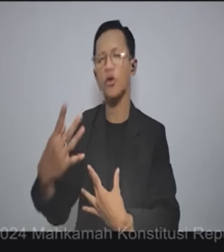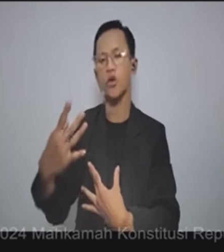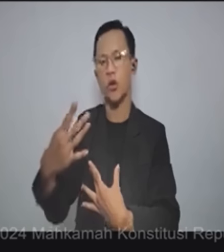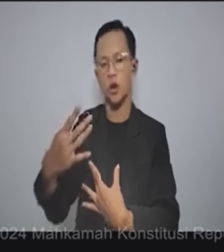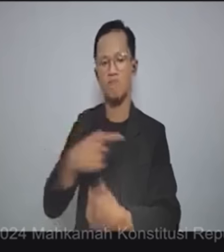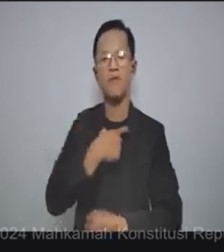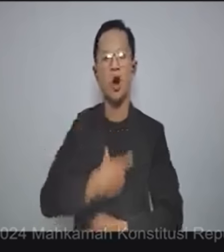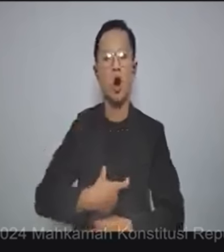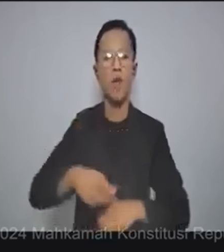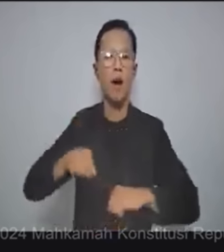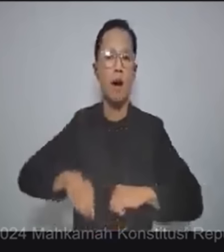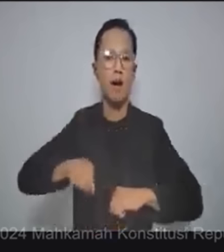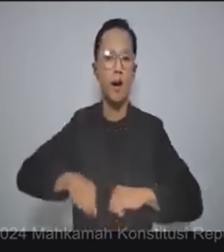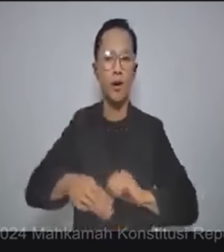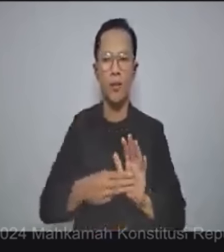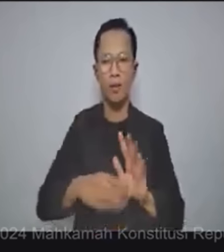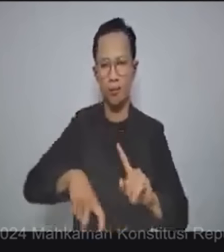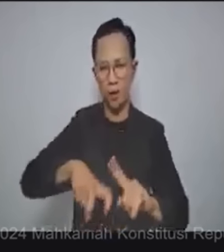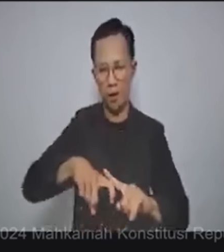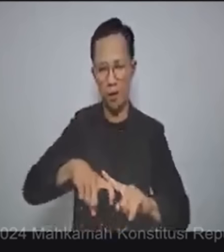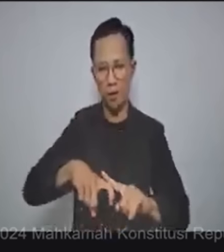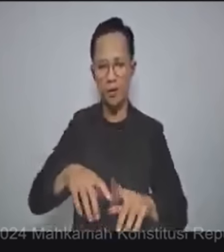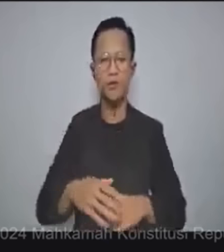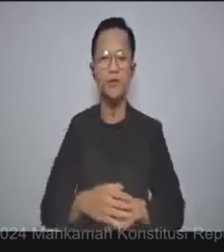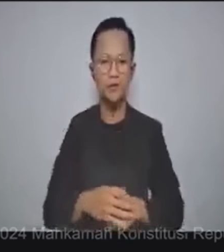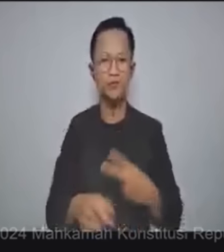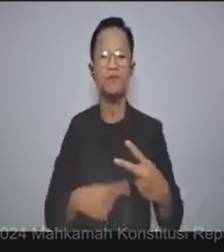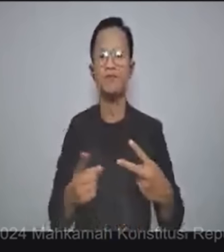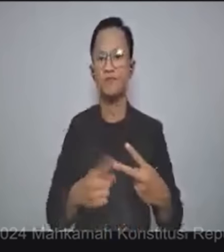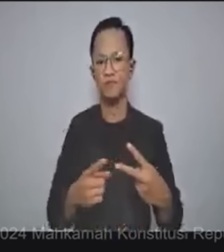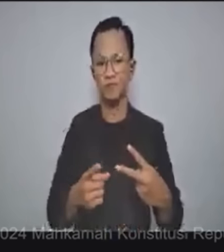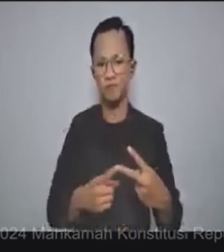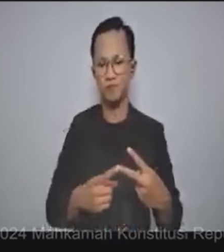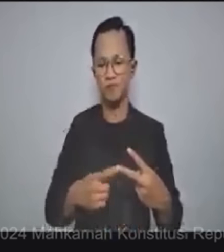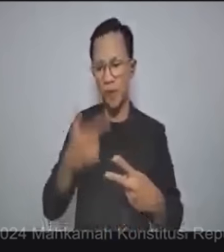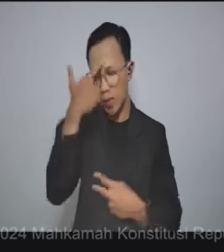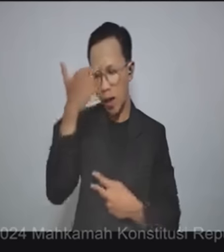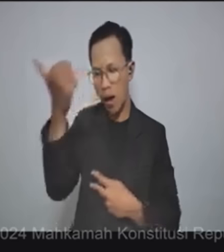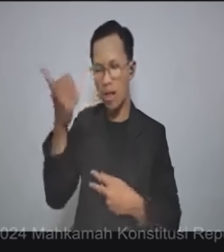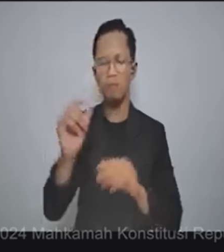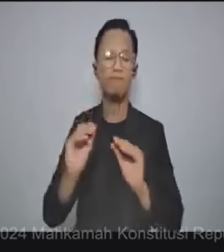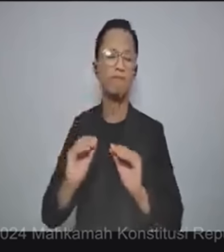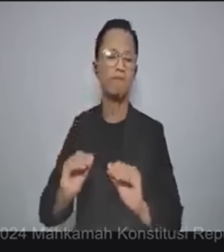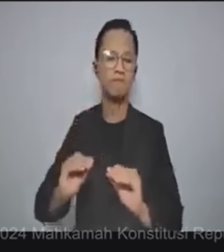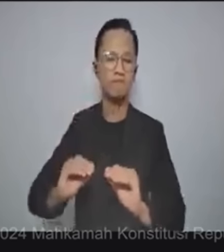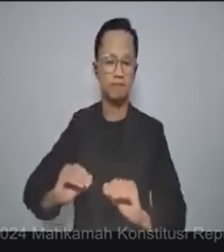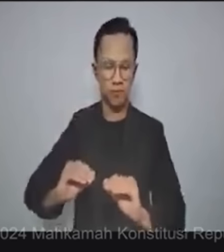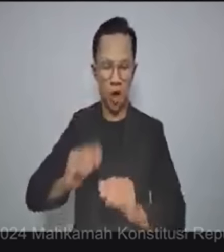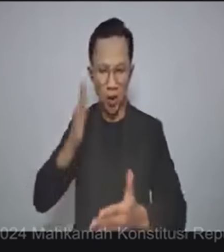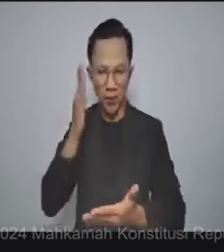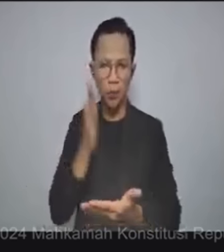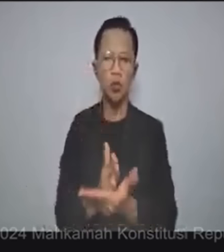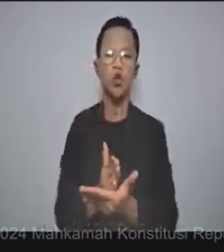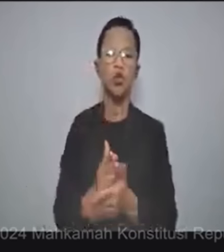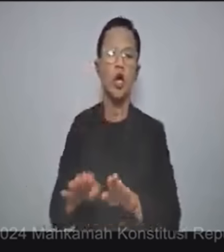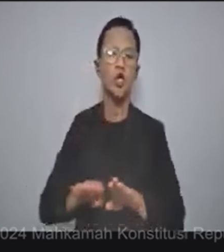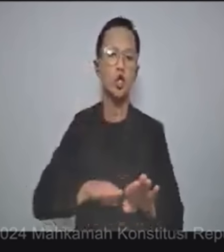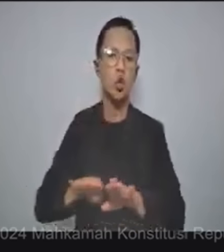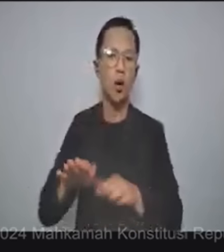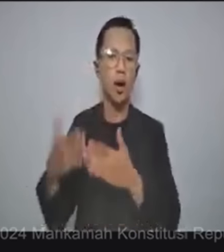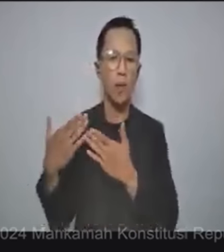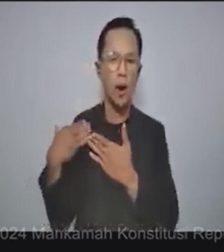konstitusi sekaligus sebagai akademisi yang independen yang memutus sesuai dengan kewenangan serta kemampuan